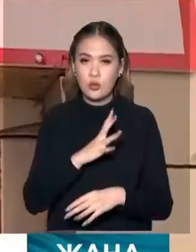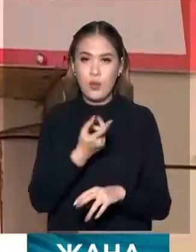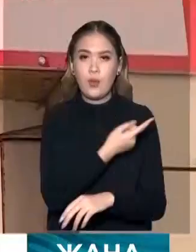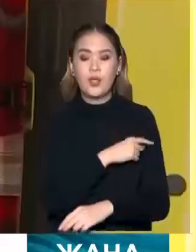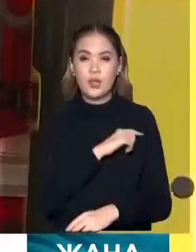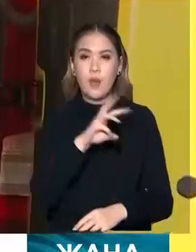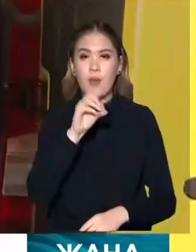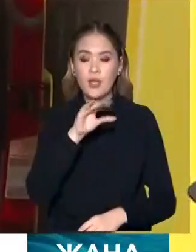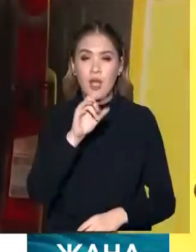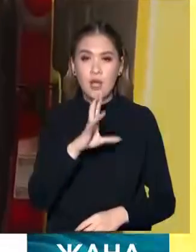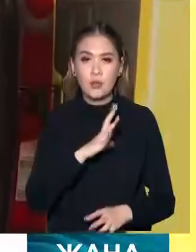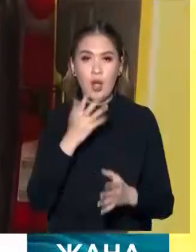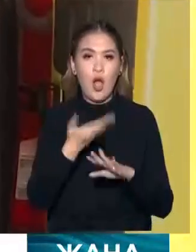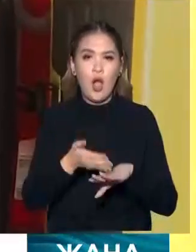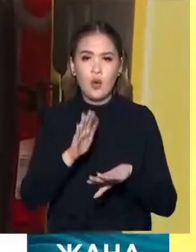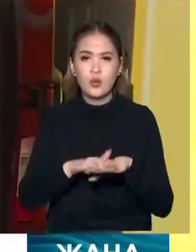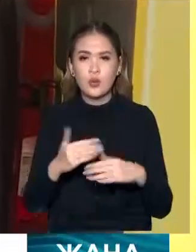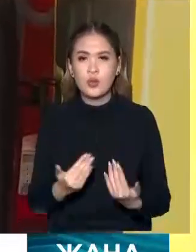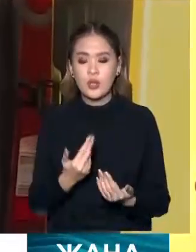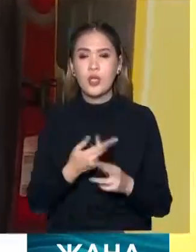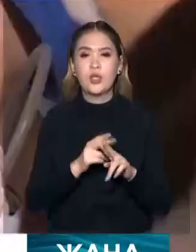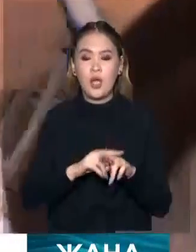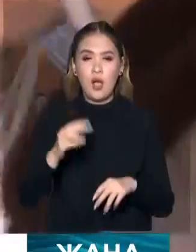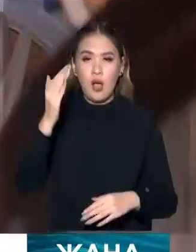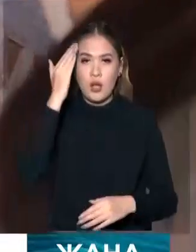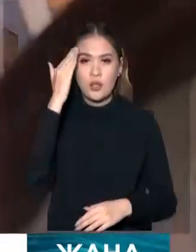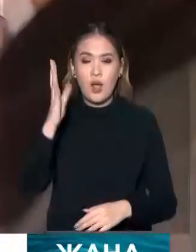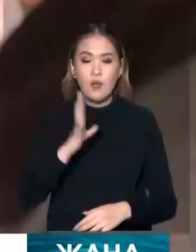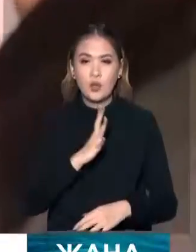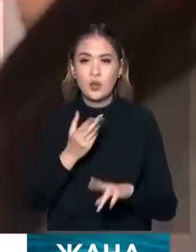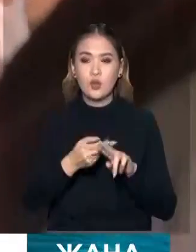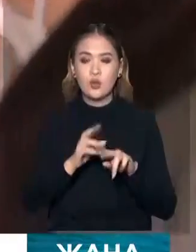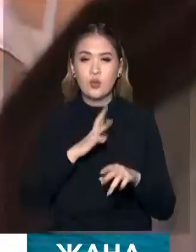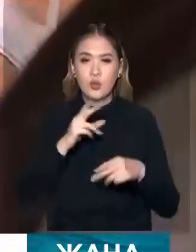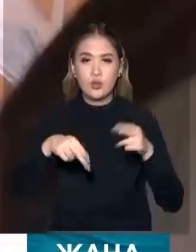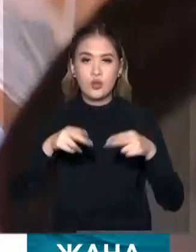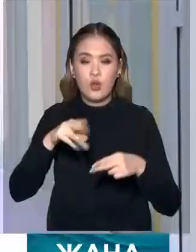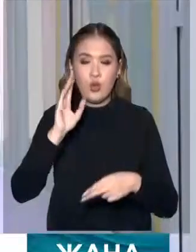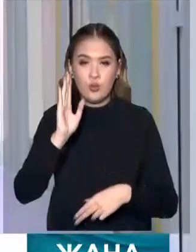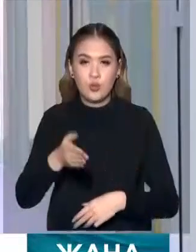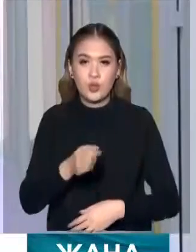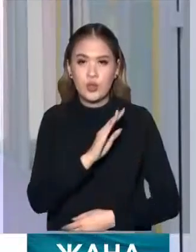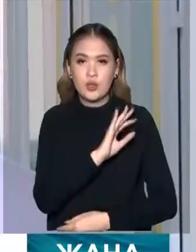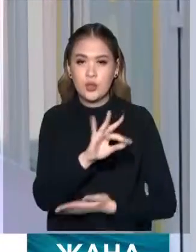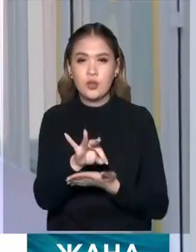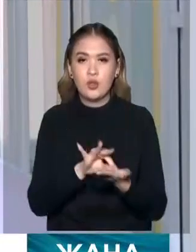метанға уланыпты. Жағдайлары ауыр екен. Басынан қатты жарақаттанған. Оларға шұғыл ота жасайды.